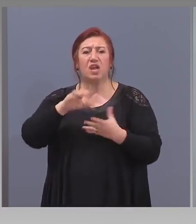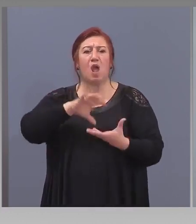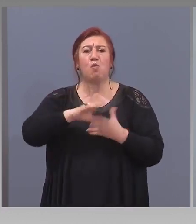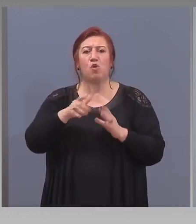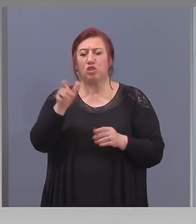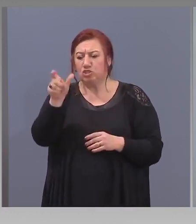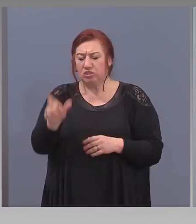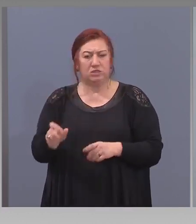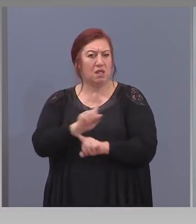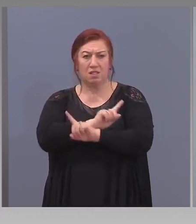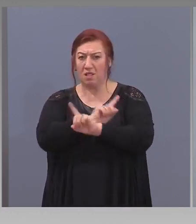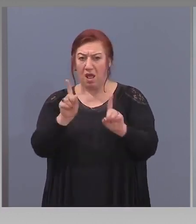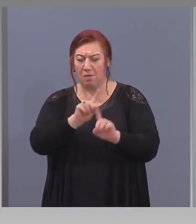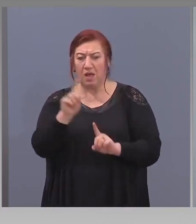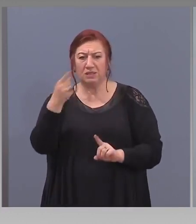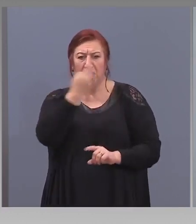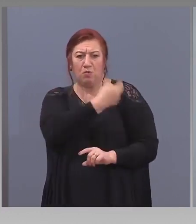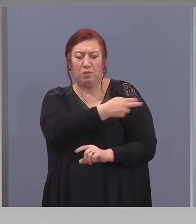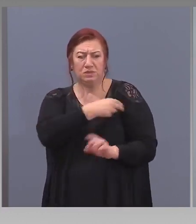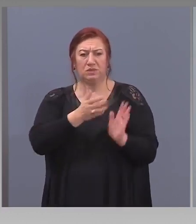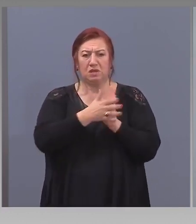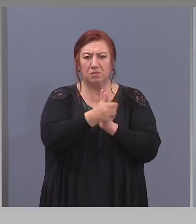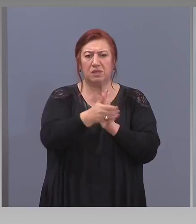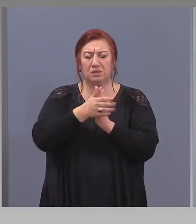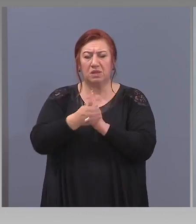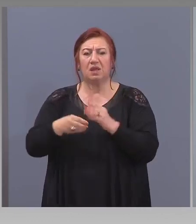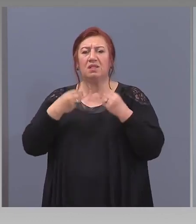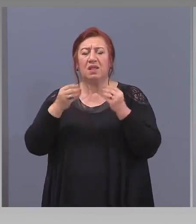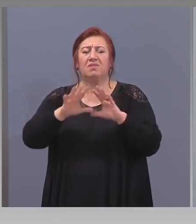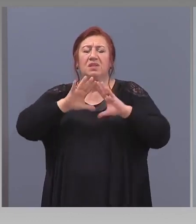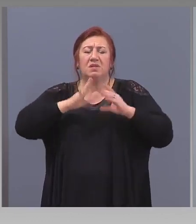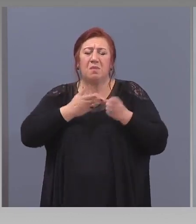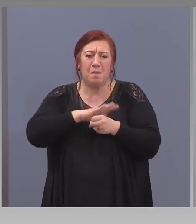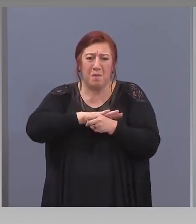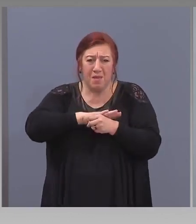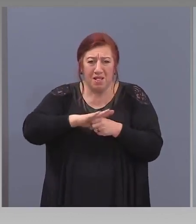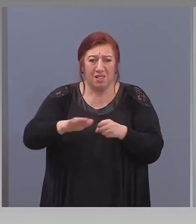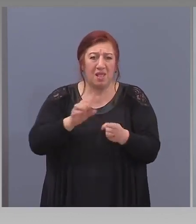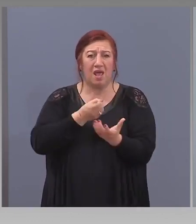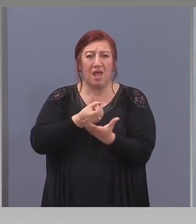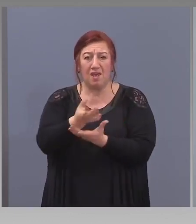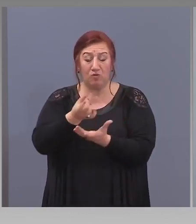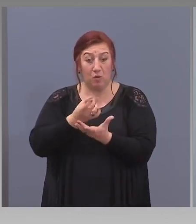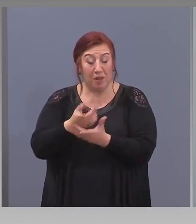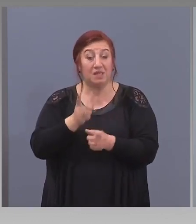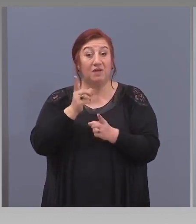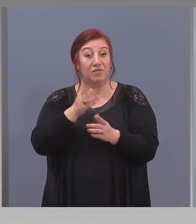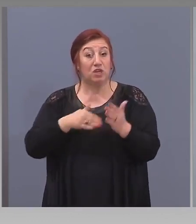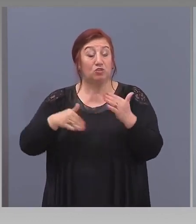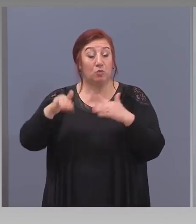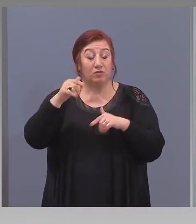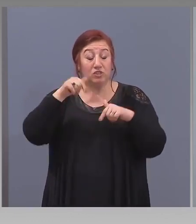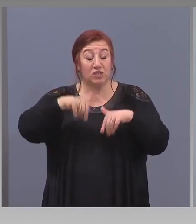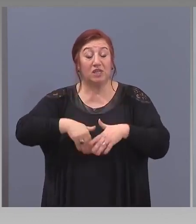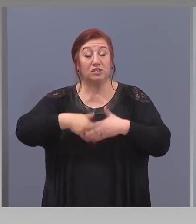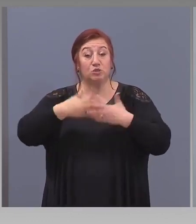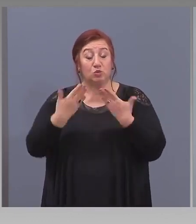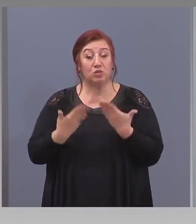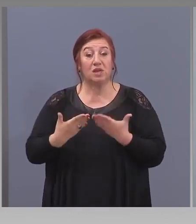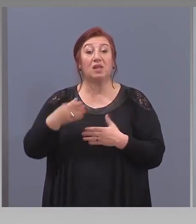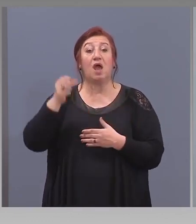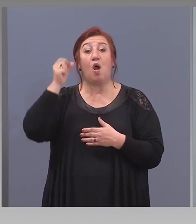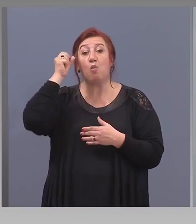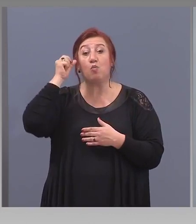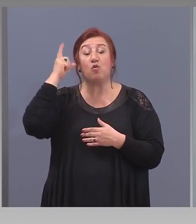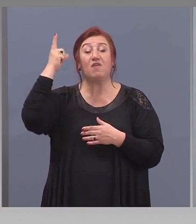дава съответно цялата налична информация. Нещо повече. Даже днес сутрин професор Костов, с който